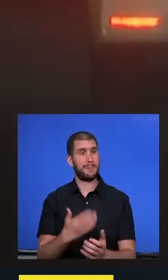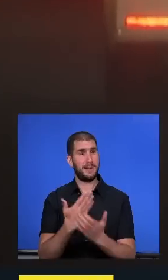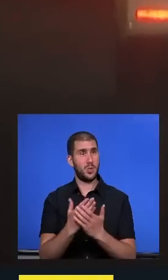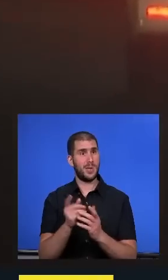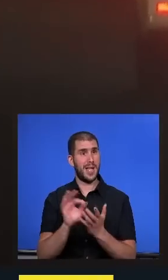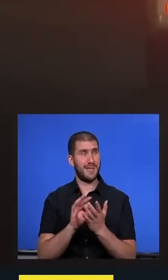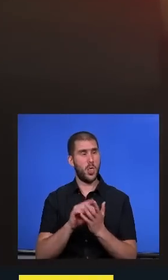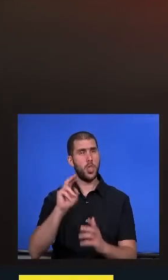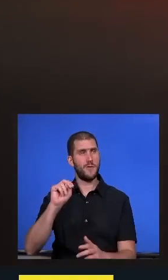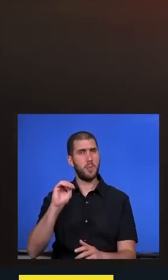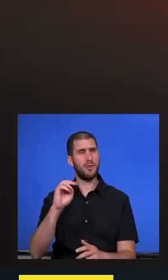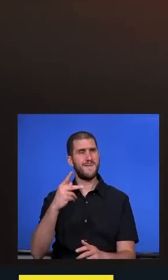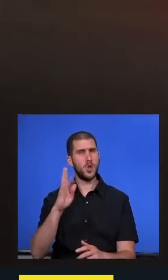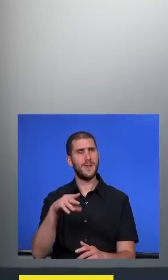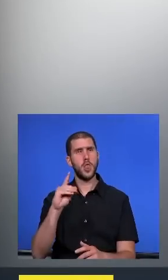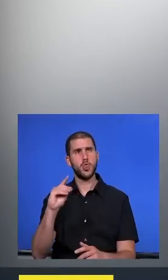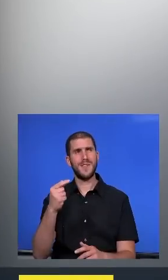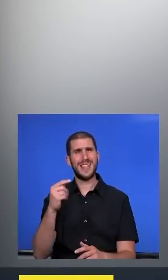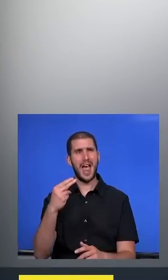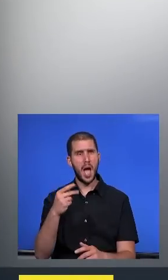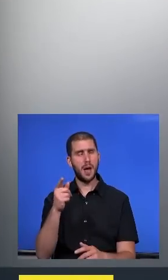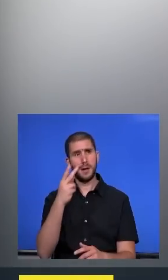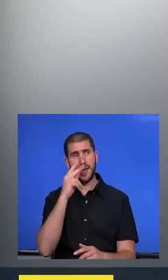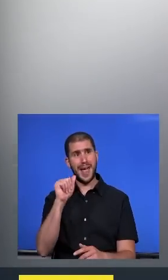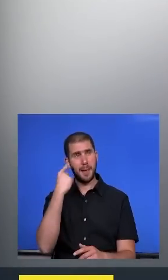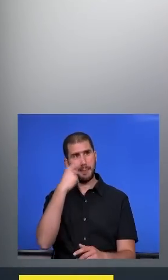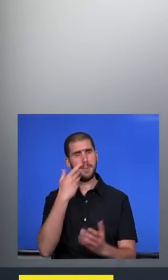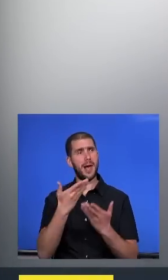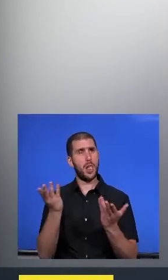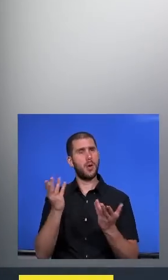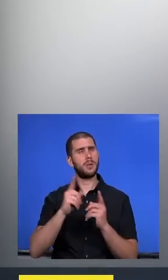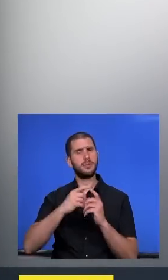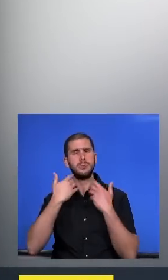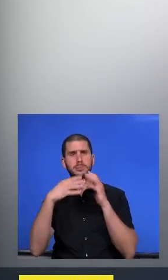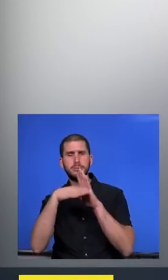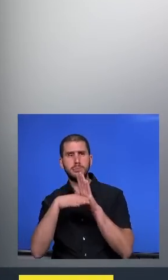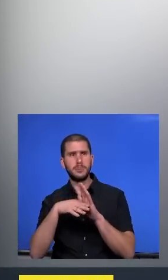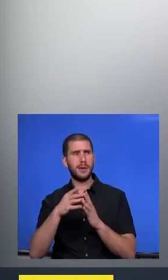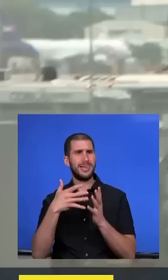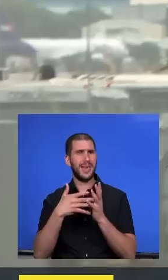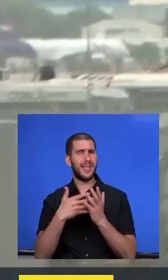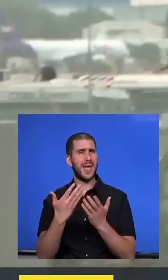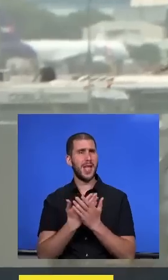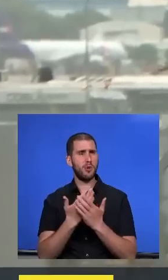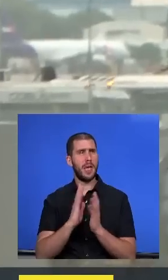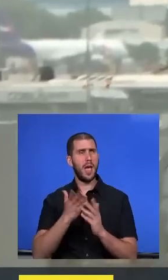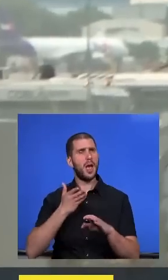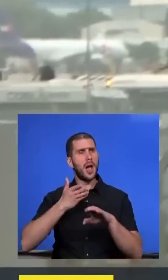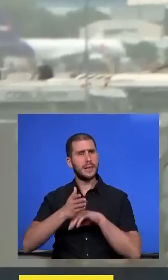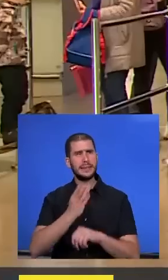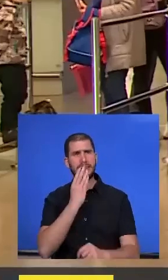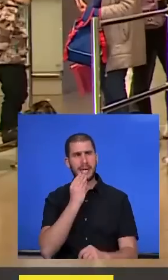כתבנו נופר משה פרדו ודוב גלהר, נראה אלי בפנים גלויות מדריך את תחקירנית כאן חדשות, כיצד